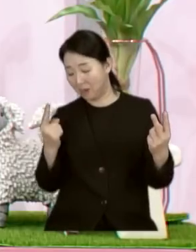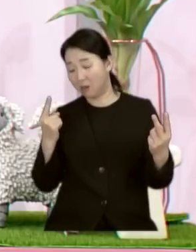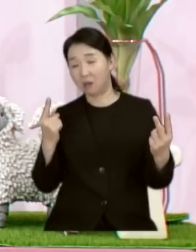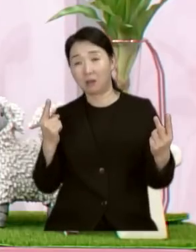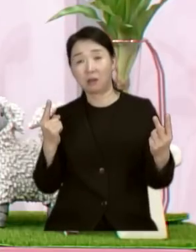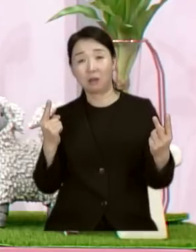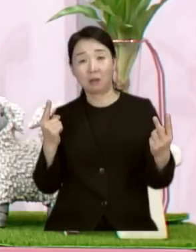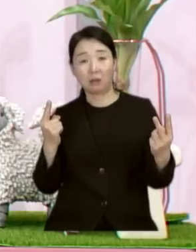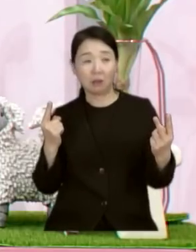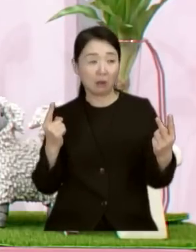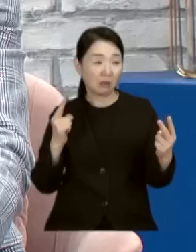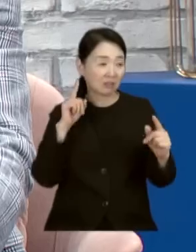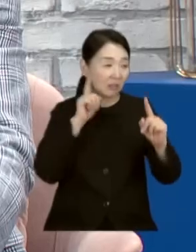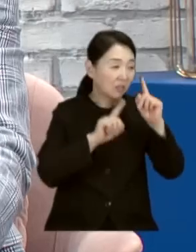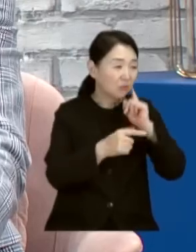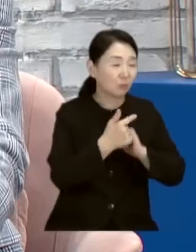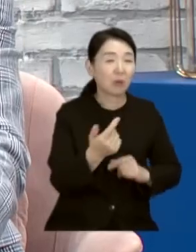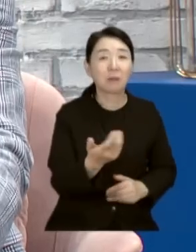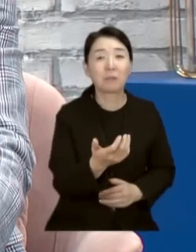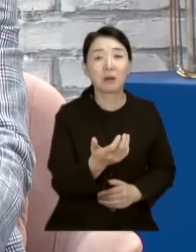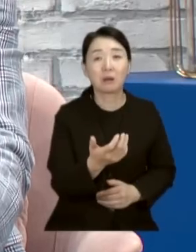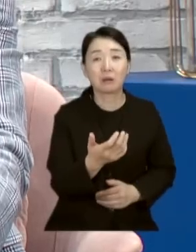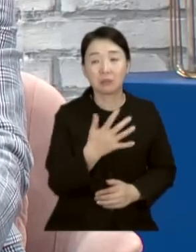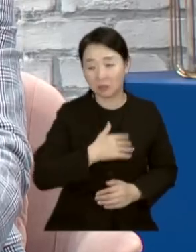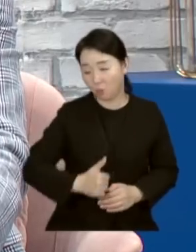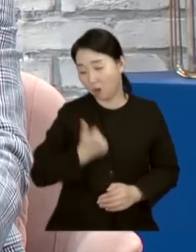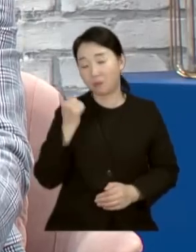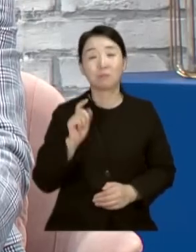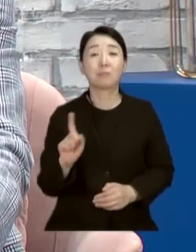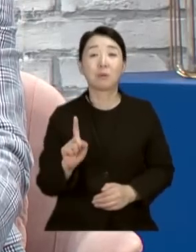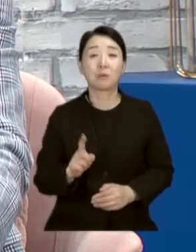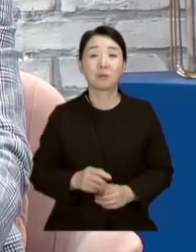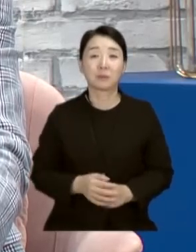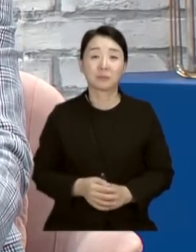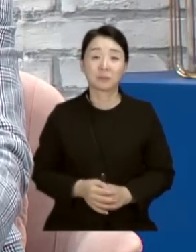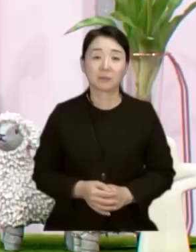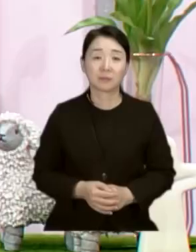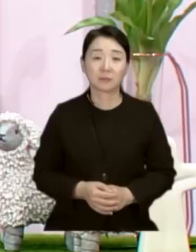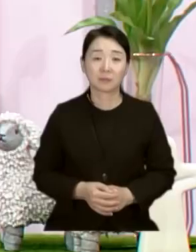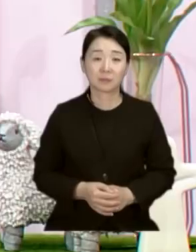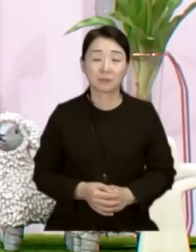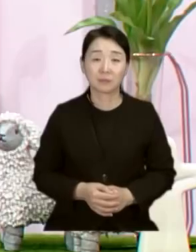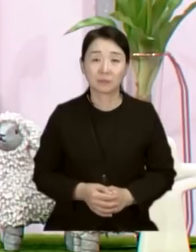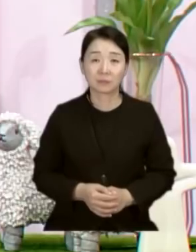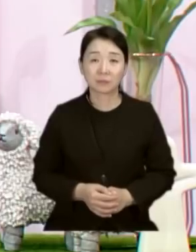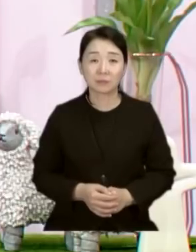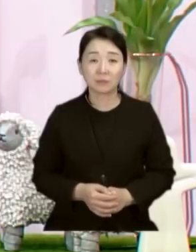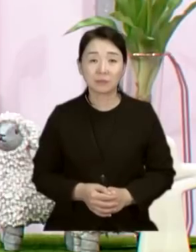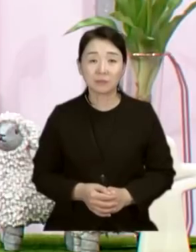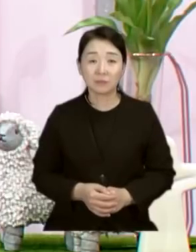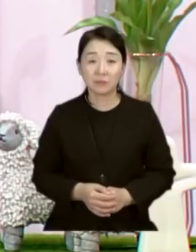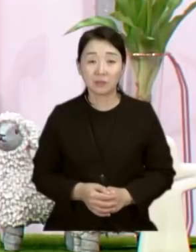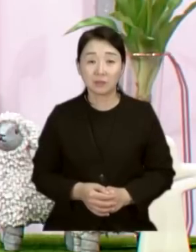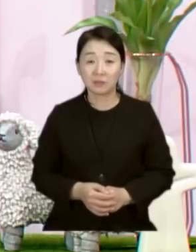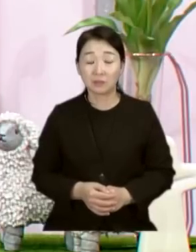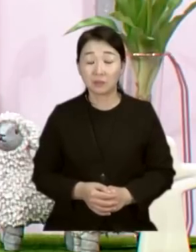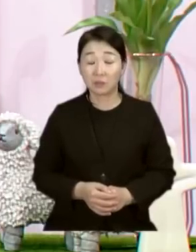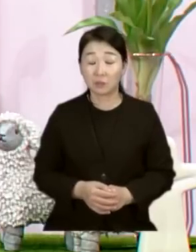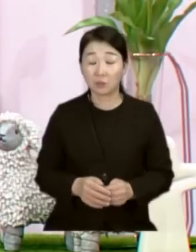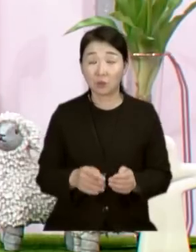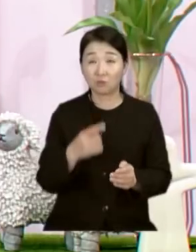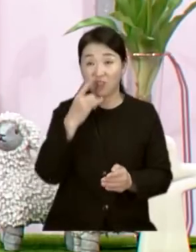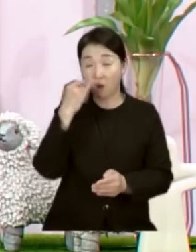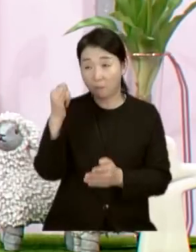모두가 아프고 너무 화가 나는 건 이제 신앙이 없는 엄마